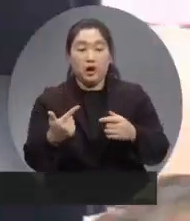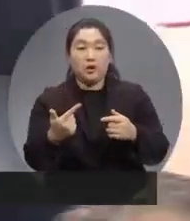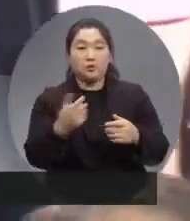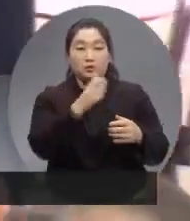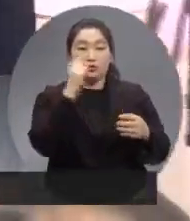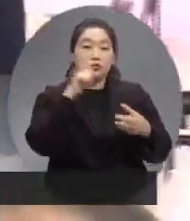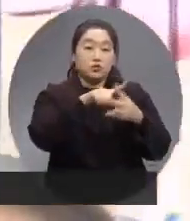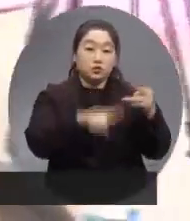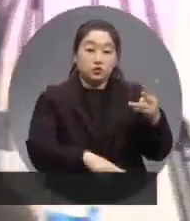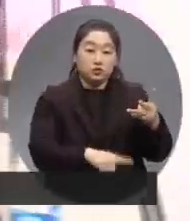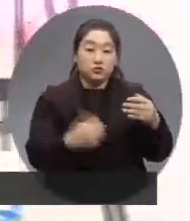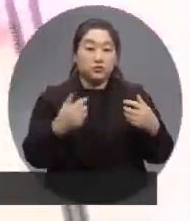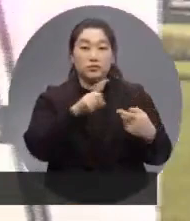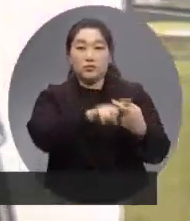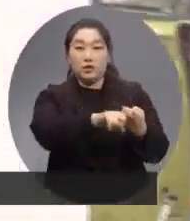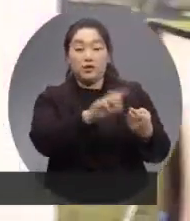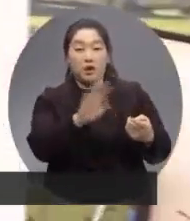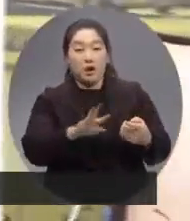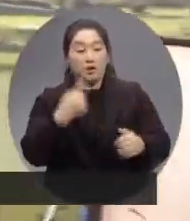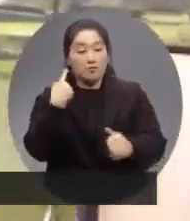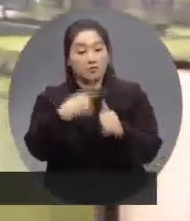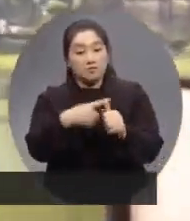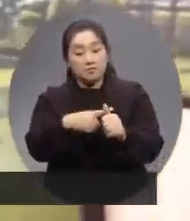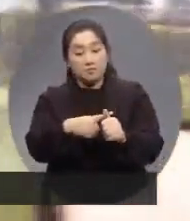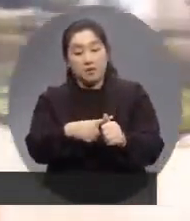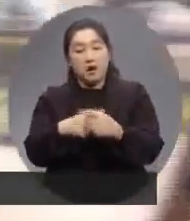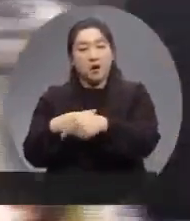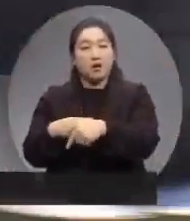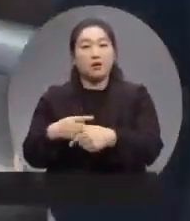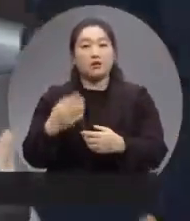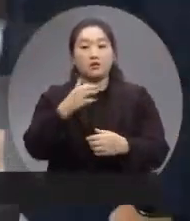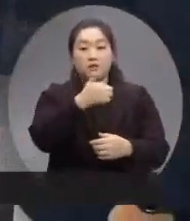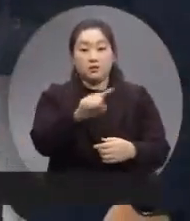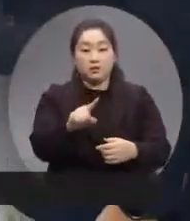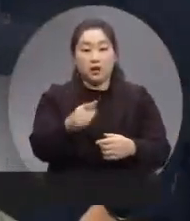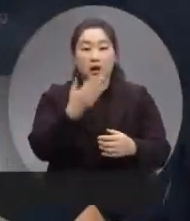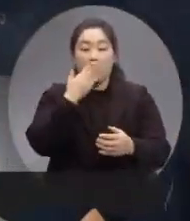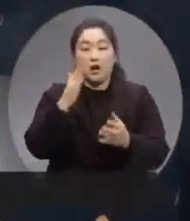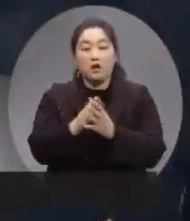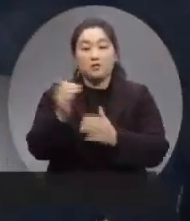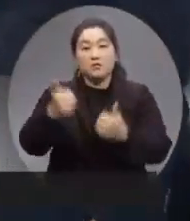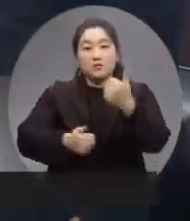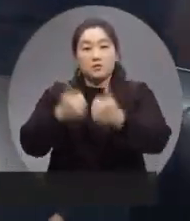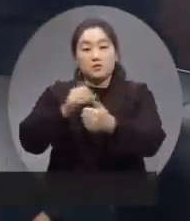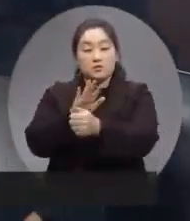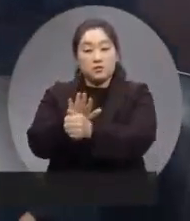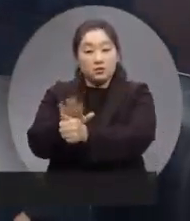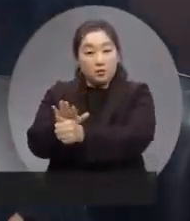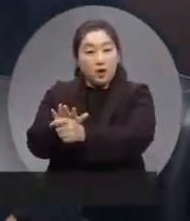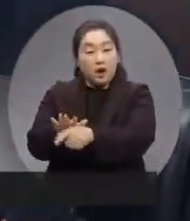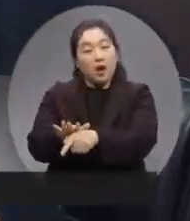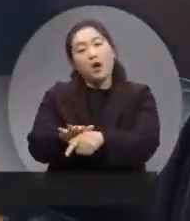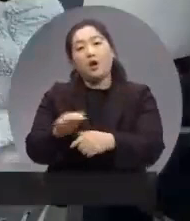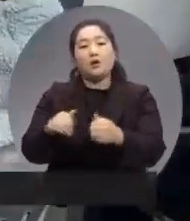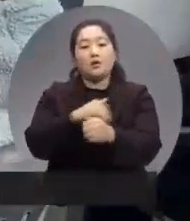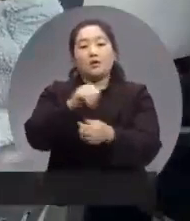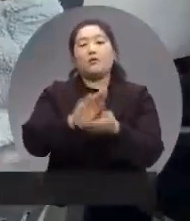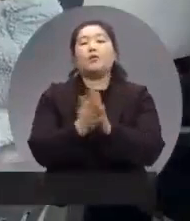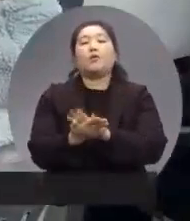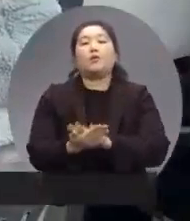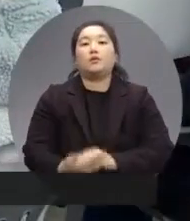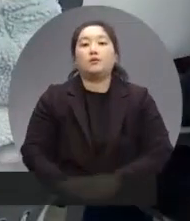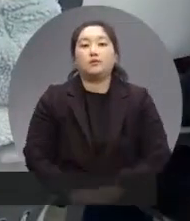대한 대통령실의 공개 비판에 더해 나 전 의원까지 경쟁 후보를 돕기로 하면서 상황이